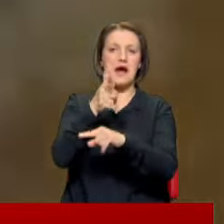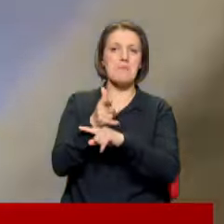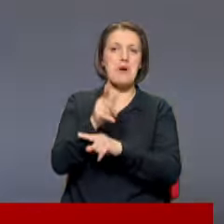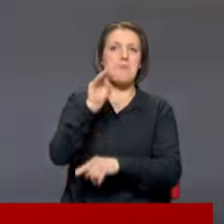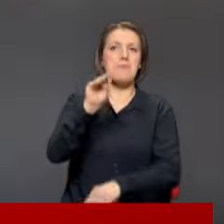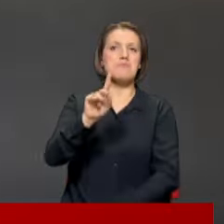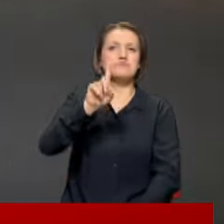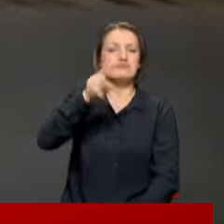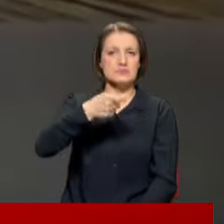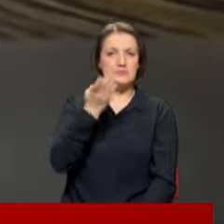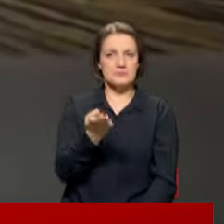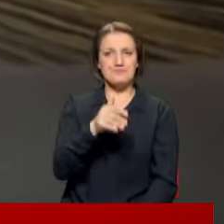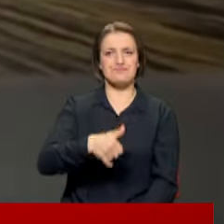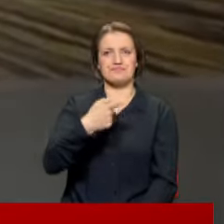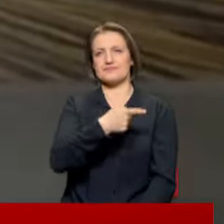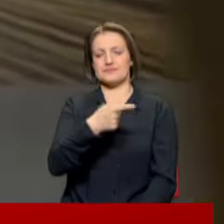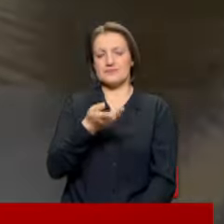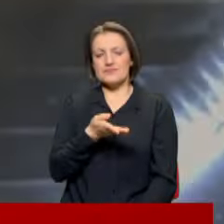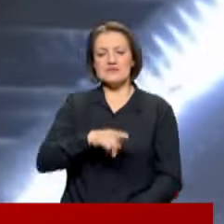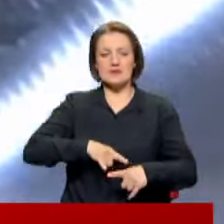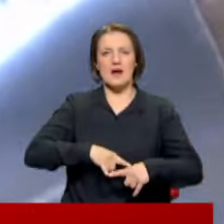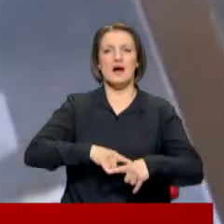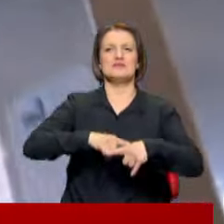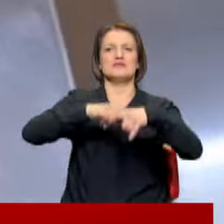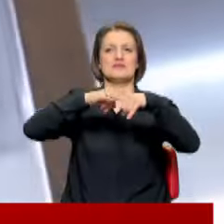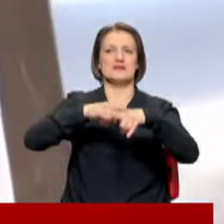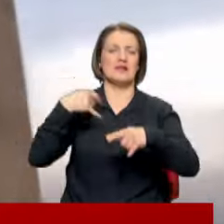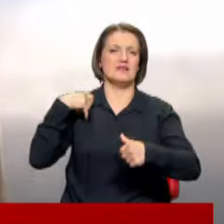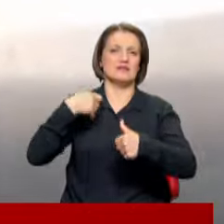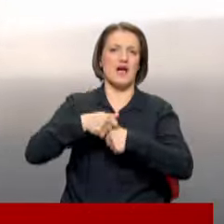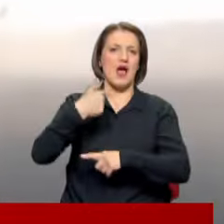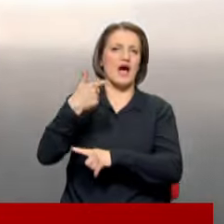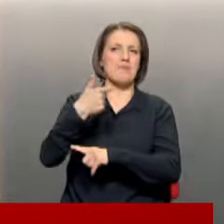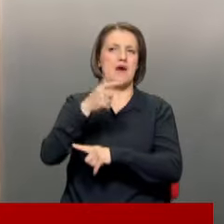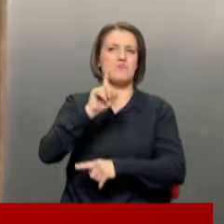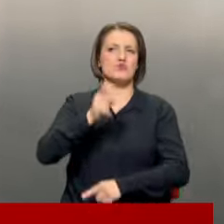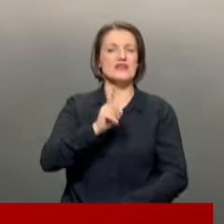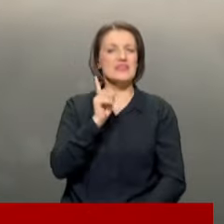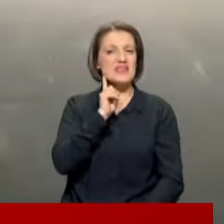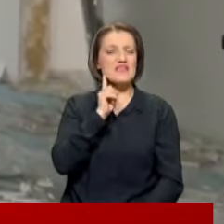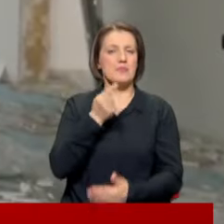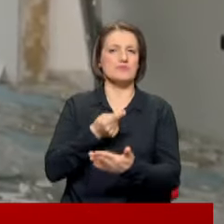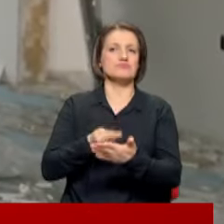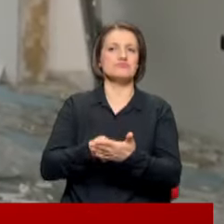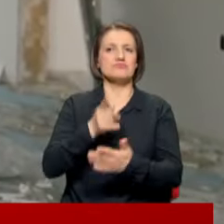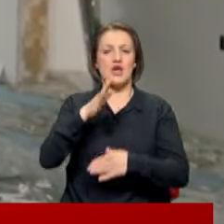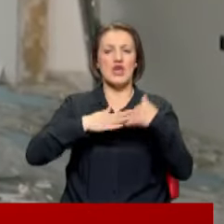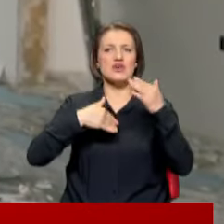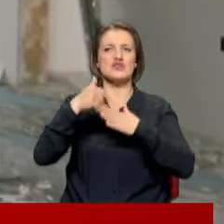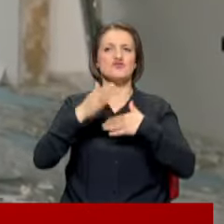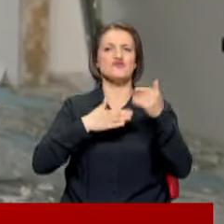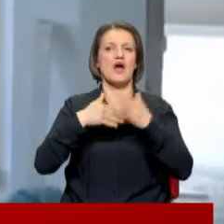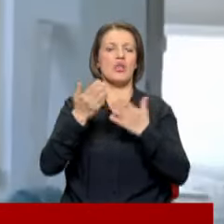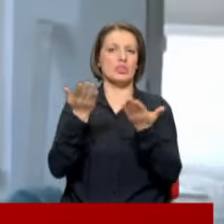tespit edildi. Ayrıca başkanlık katına çıkan asansörde de yine kamera buldu ekipler ve dinleme cihazları. İnşaat halinde